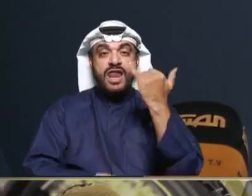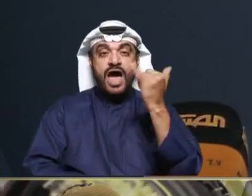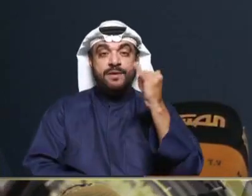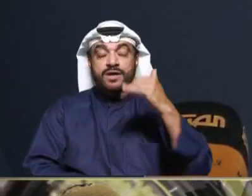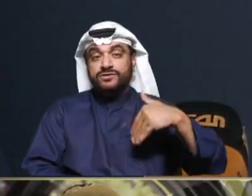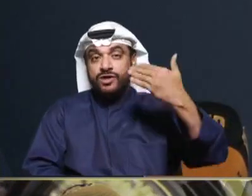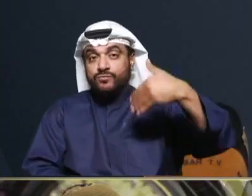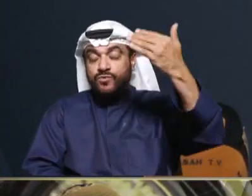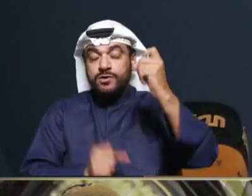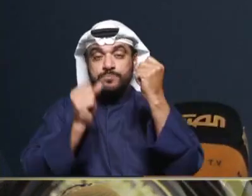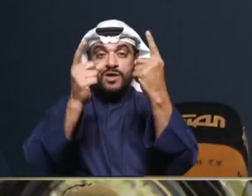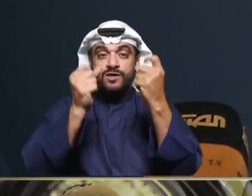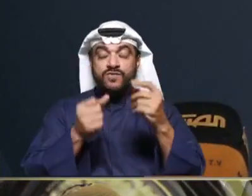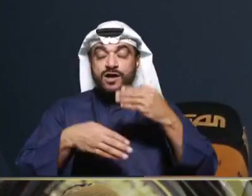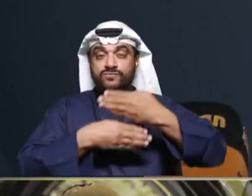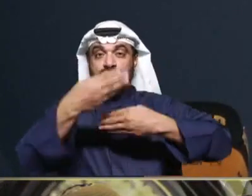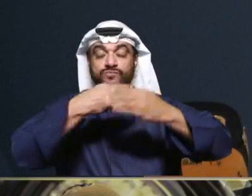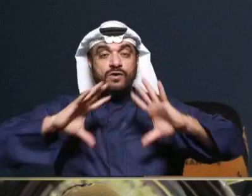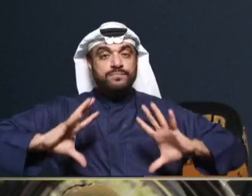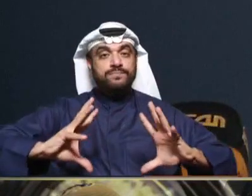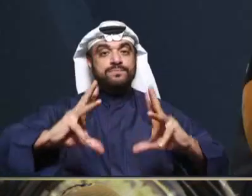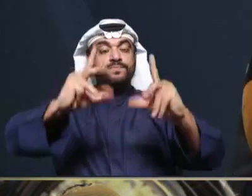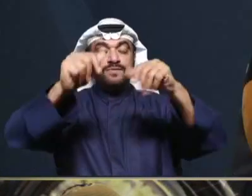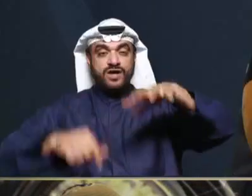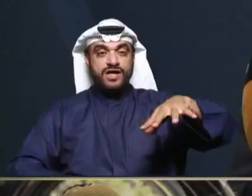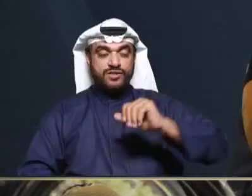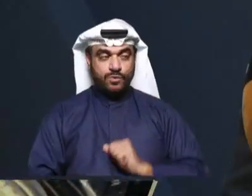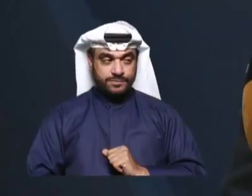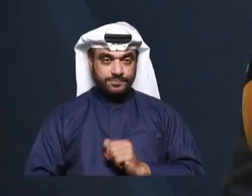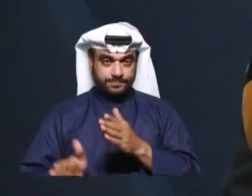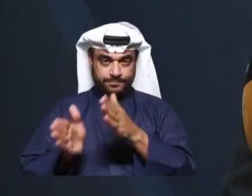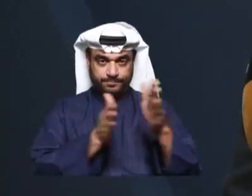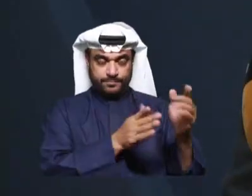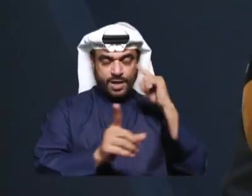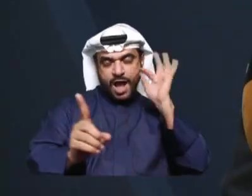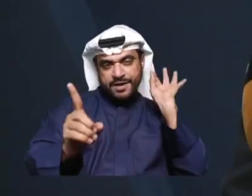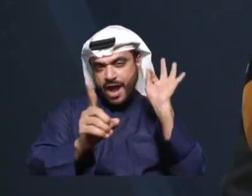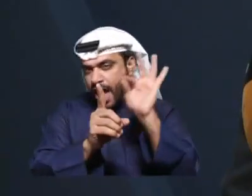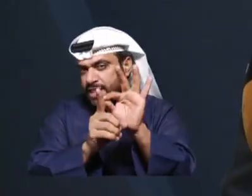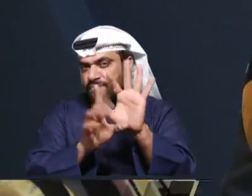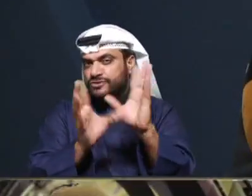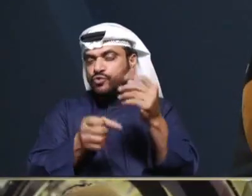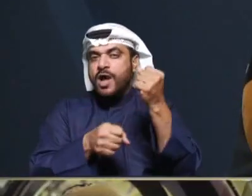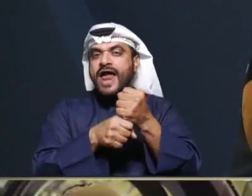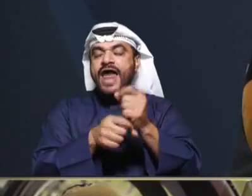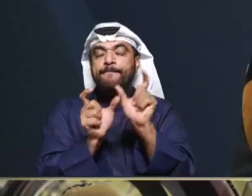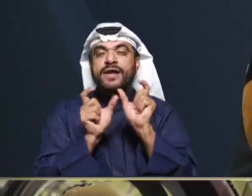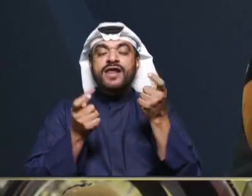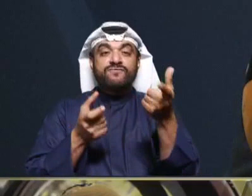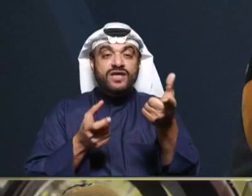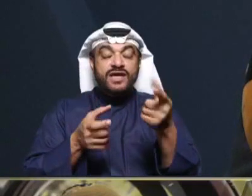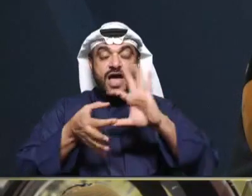للمشاركة الفاعلة في بناء أوطانهم. نستهدف نحن العمل النقابي بشكل جديد